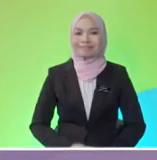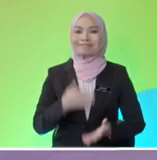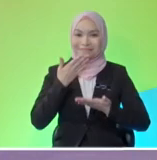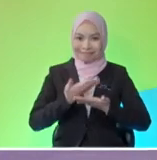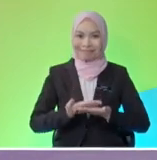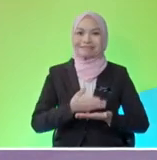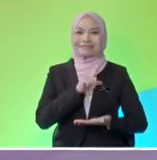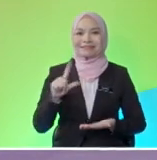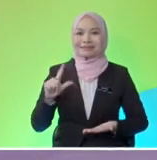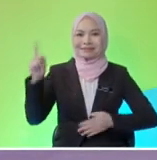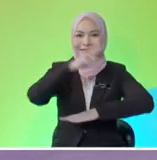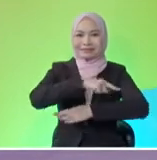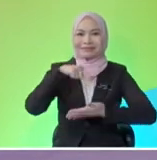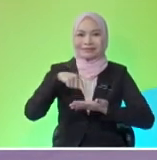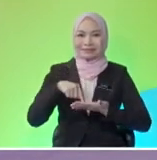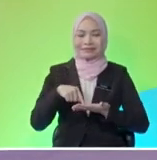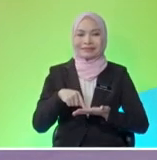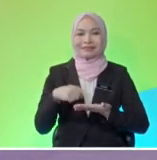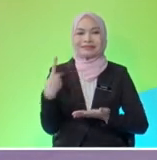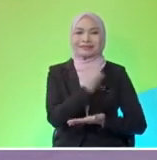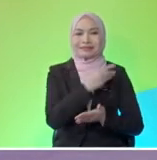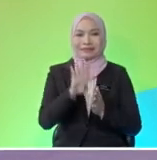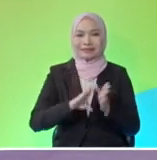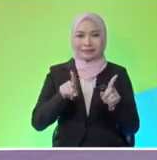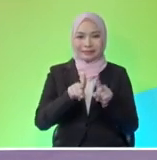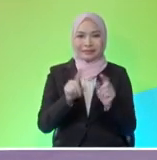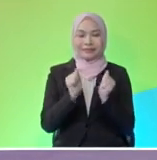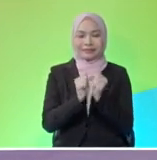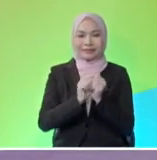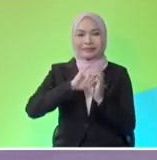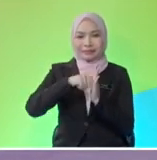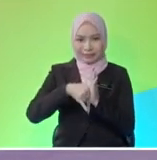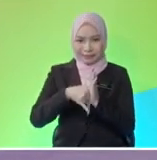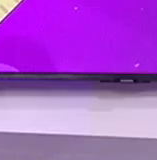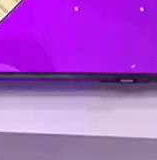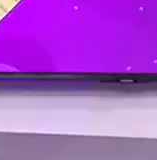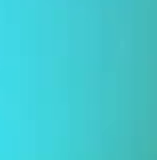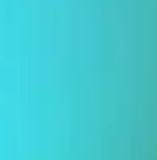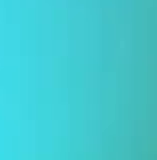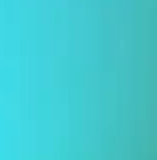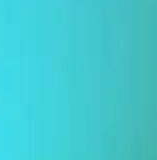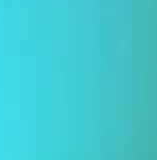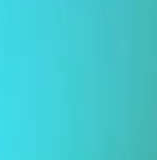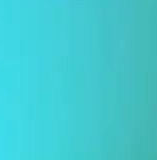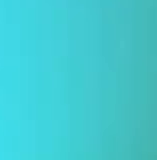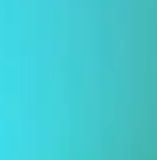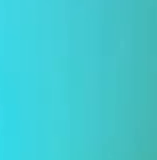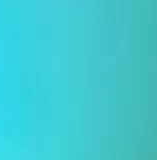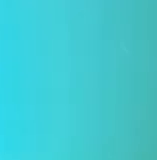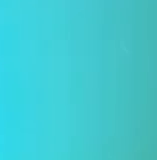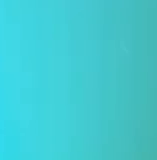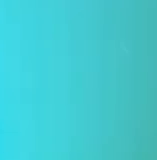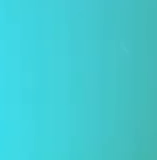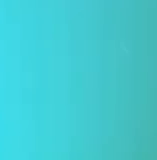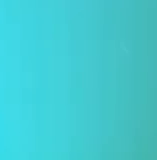Hari ini kita bersama dengan juru bahasa isyarat kita iaitu Cikgu Zaimi Zainal Abidin dan guru kesayangan yang bersama dengan